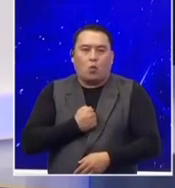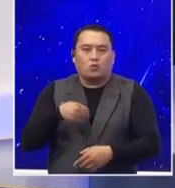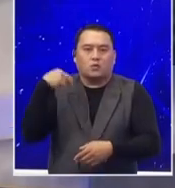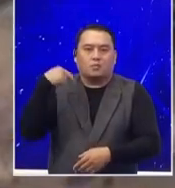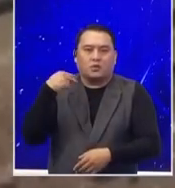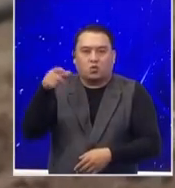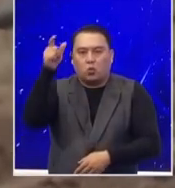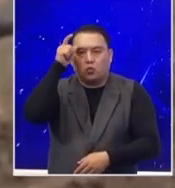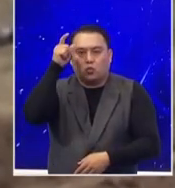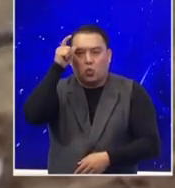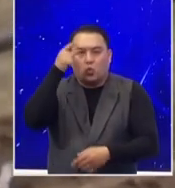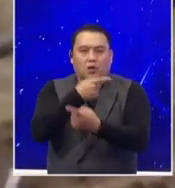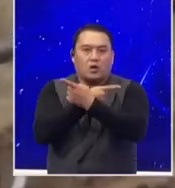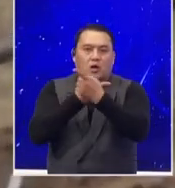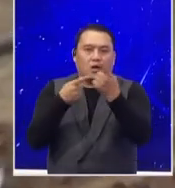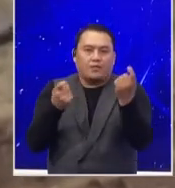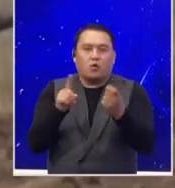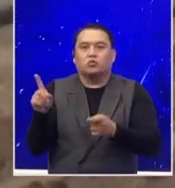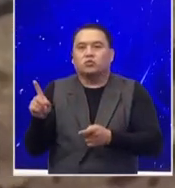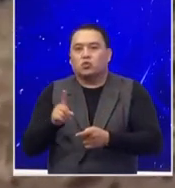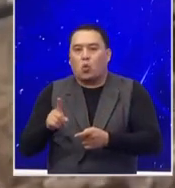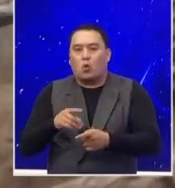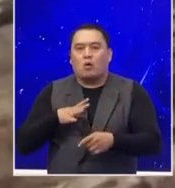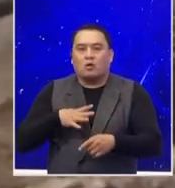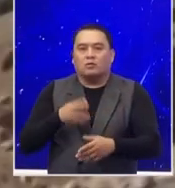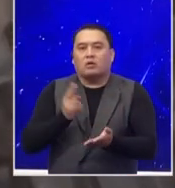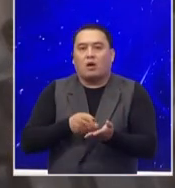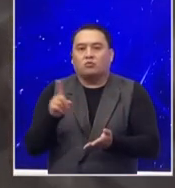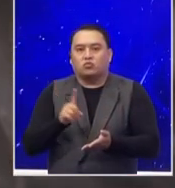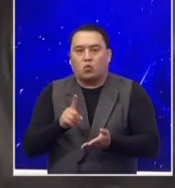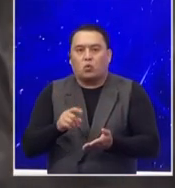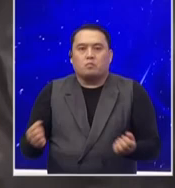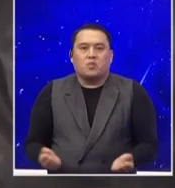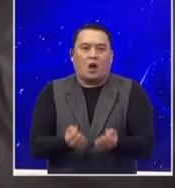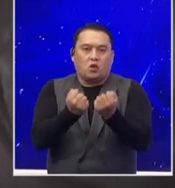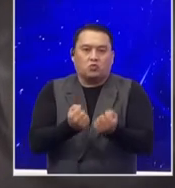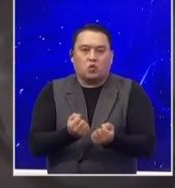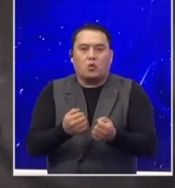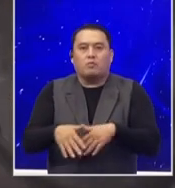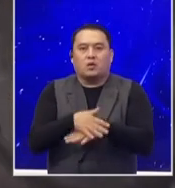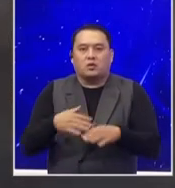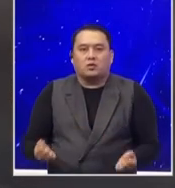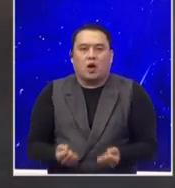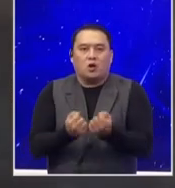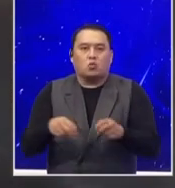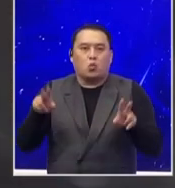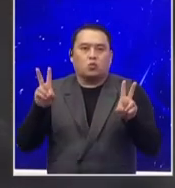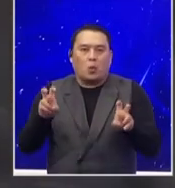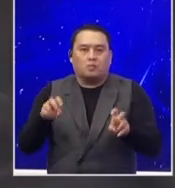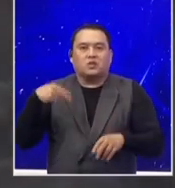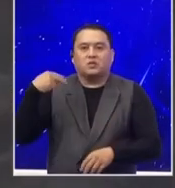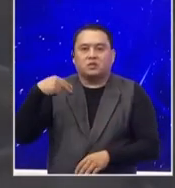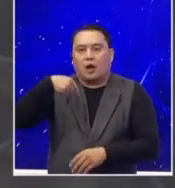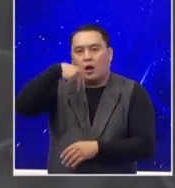президент Турции Реджеп Таип Эрдоган, в очередной раз подтвердив свою полную поддержку братскому народу.